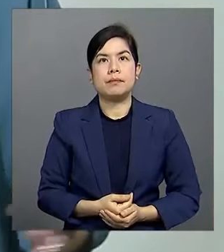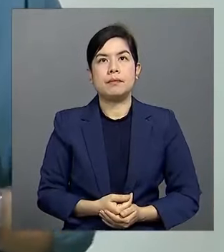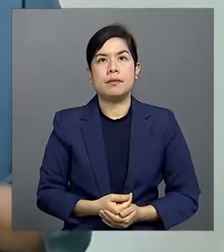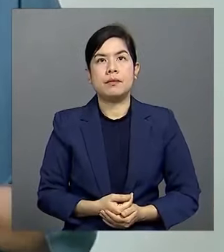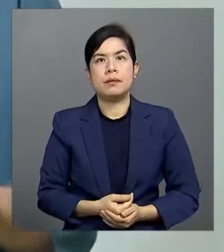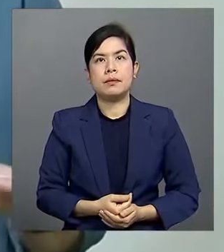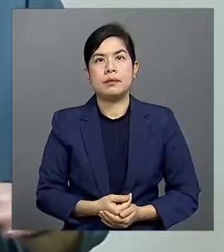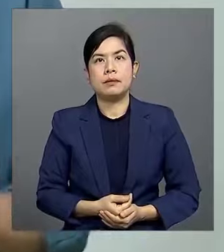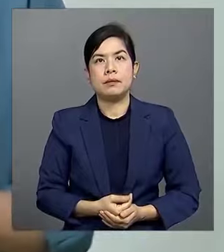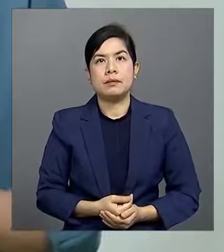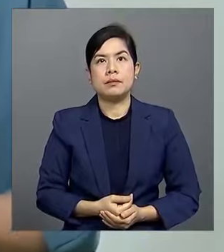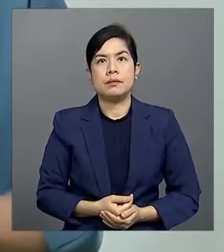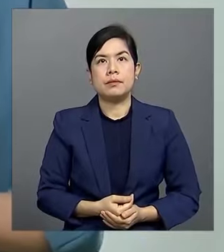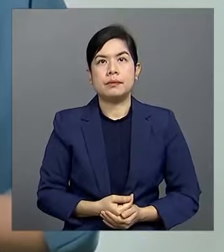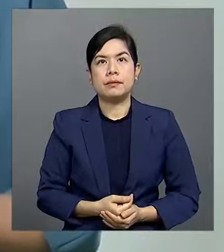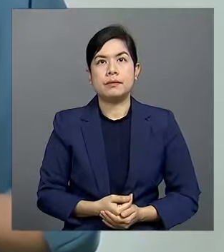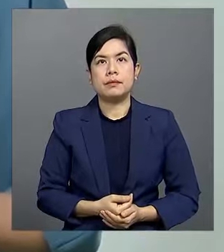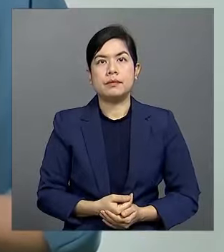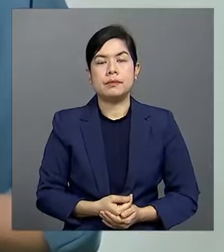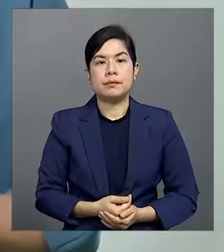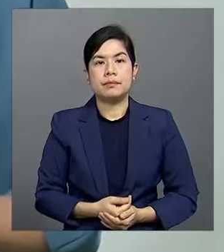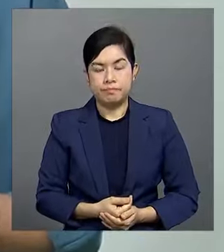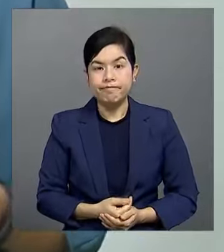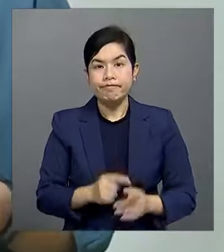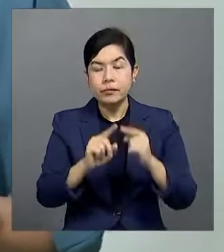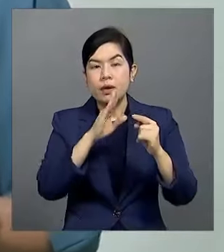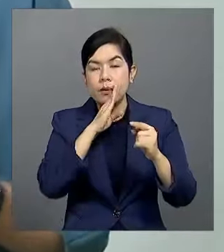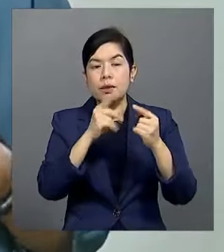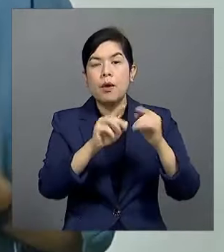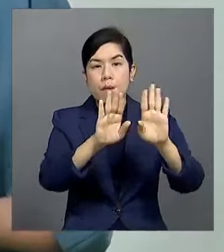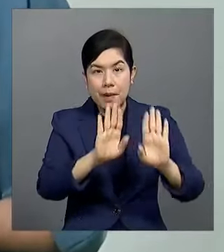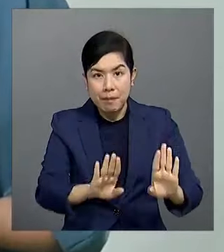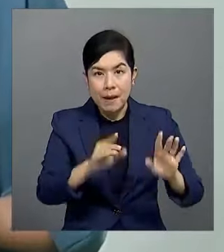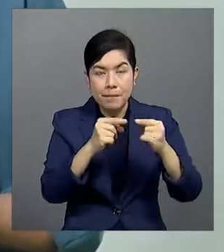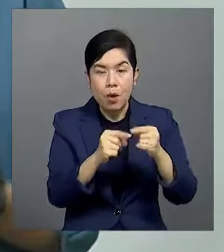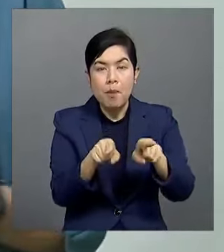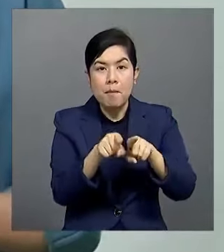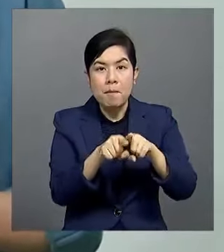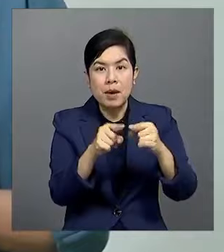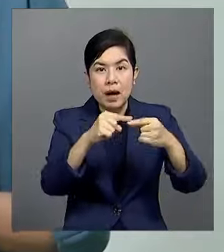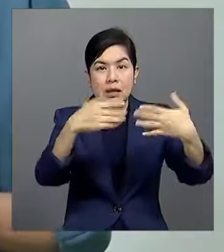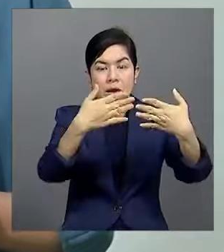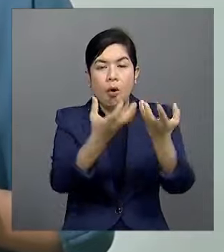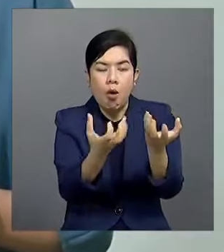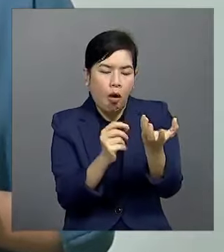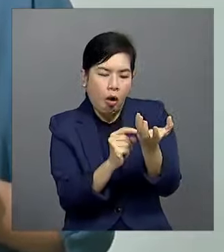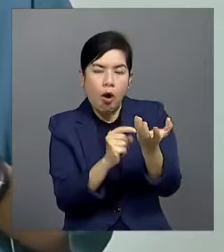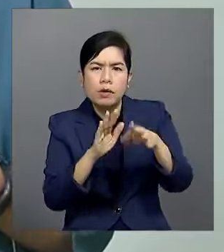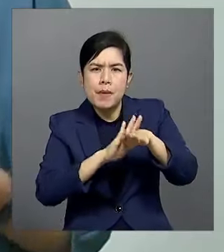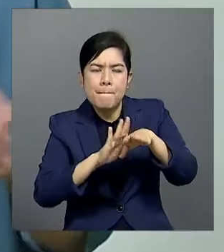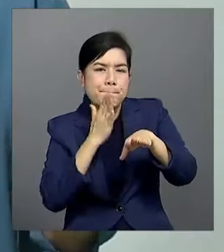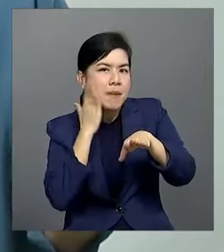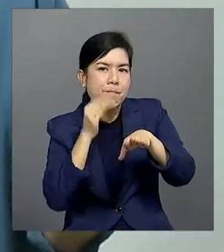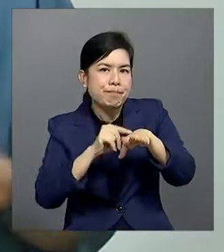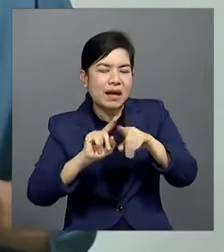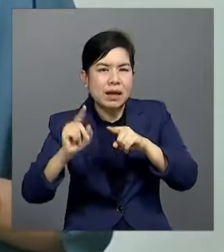สก็ยังเกาะวัสดุมันวาวอะค่ะก็เกาะได้ดีประเด็นหลักมันไม่อยู่ตรงวัสดุอะค่ะมันอยู่ที่มาตรการที่เราป้องกันเพราะ